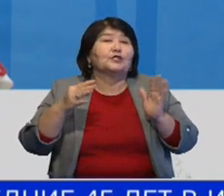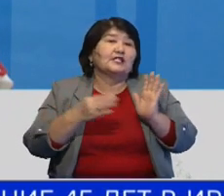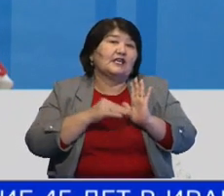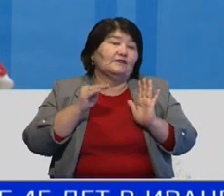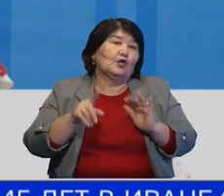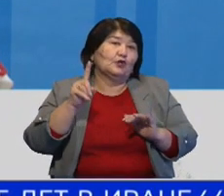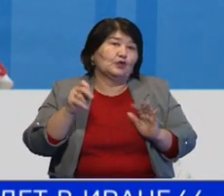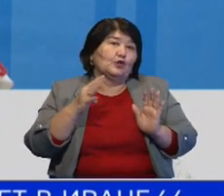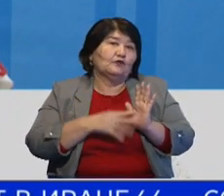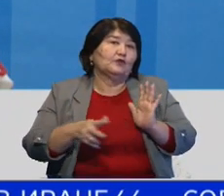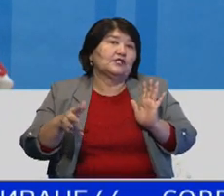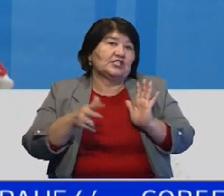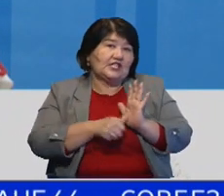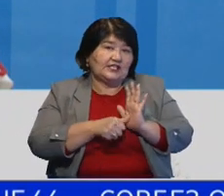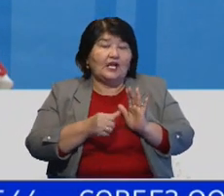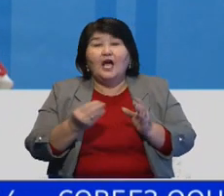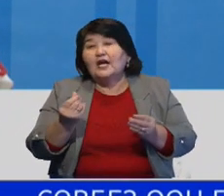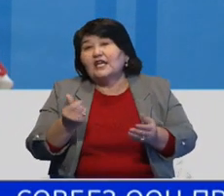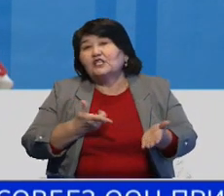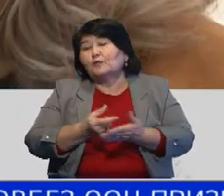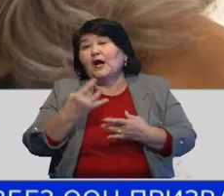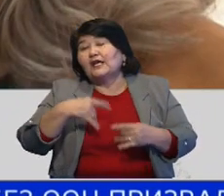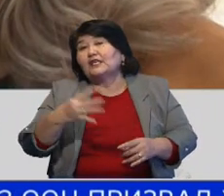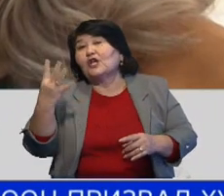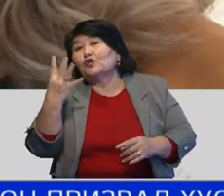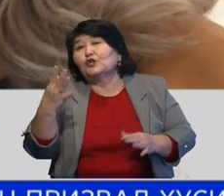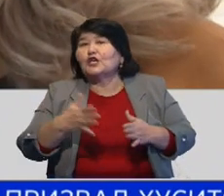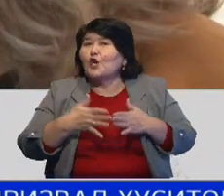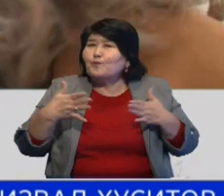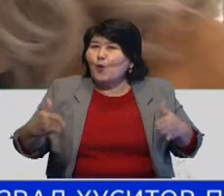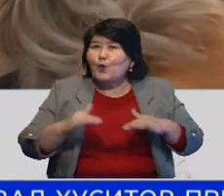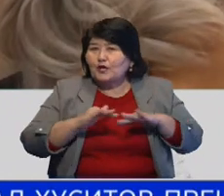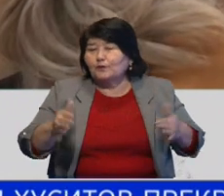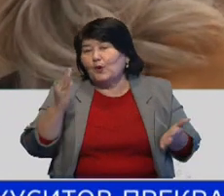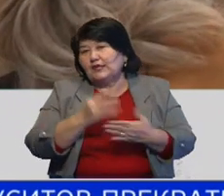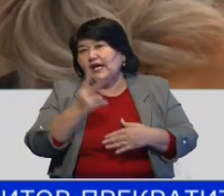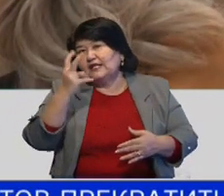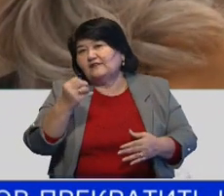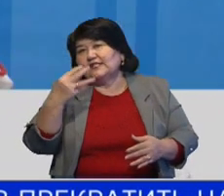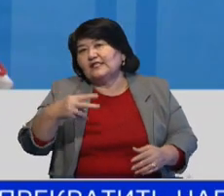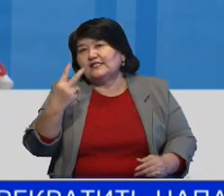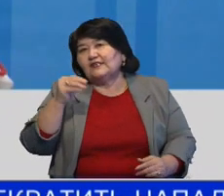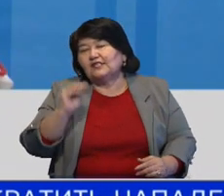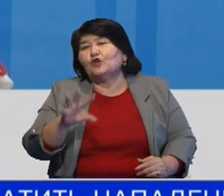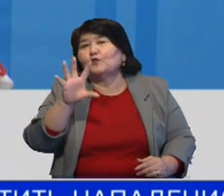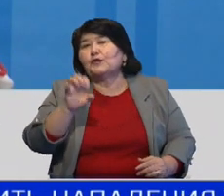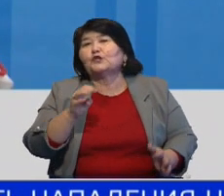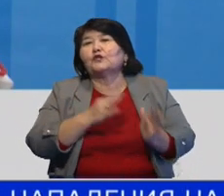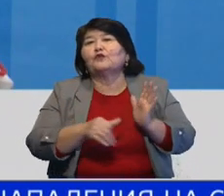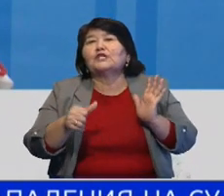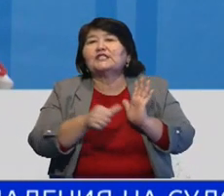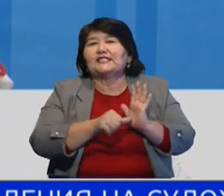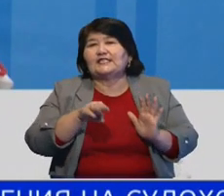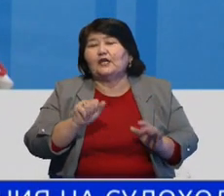140.600 тенге размер пособия на рождение четырёх и более ребёнка составит 232 596